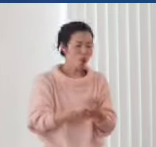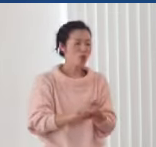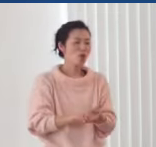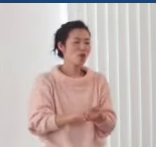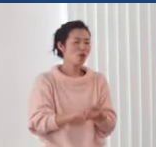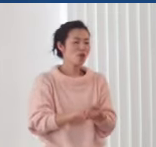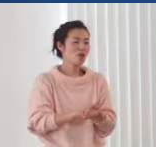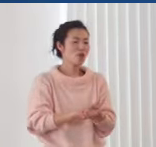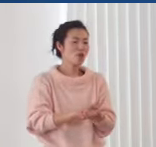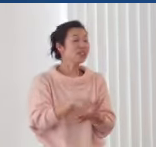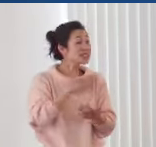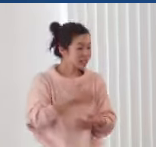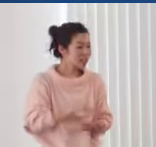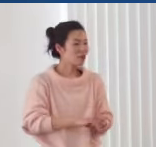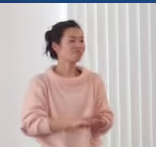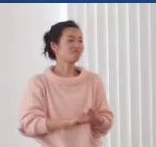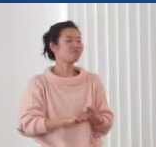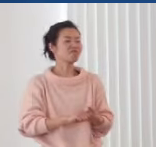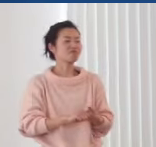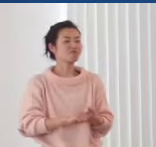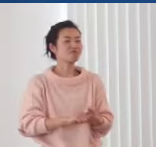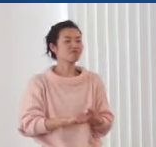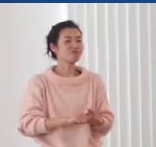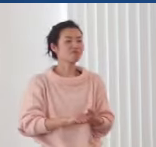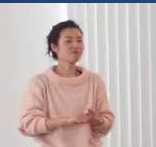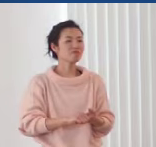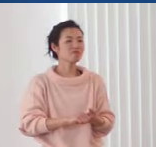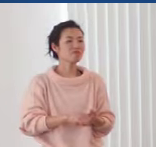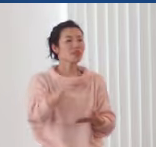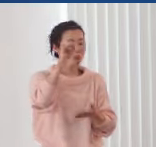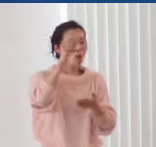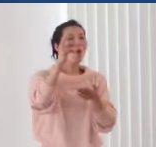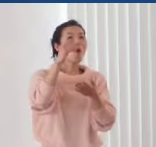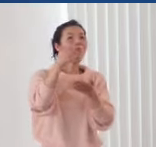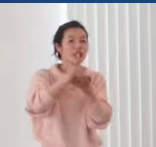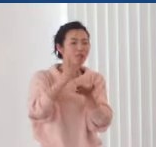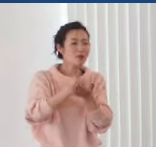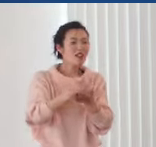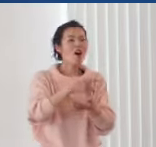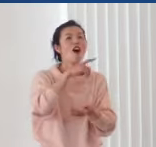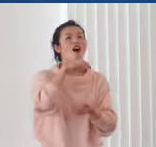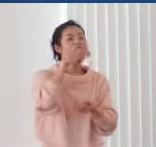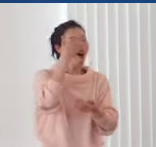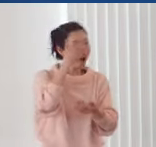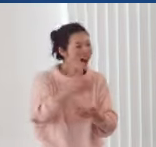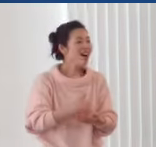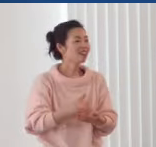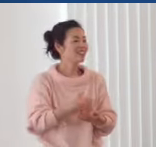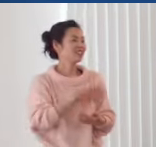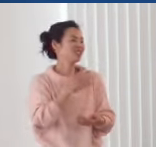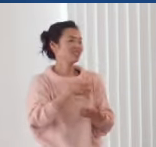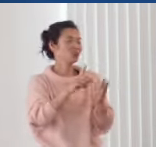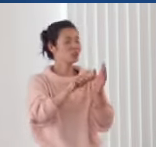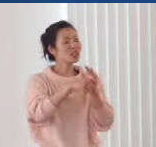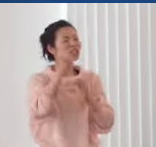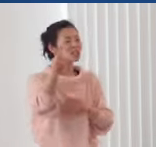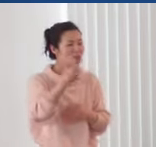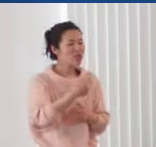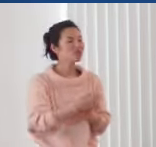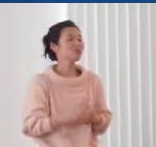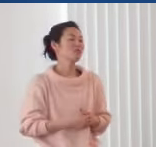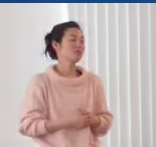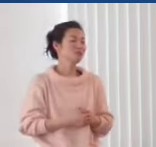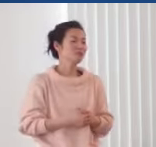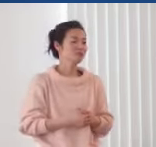ますからね。それは神様の説明によって、ああだからこうだったんだということがね、分かる時が来ると思います